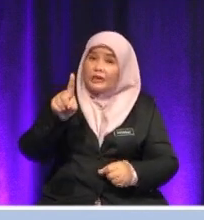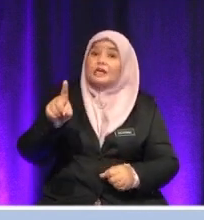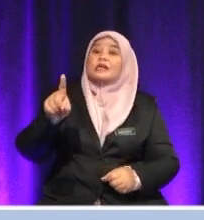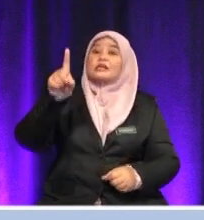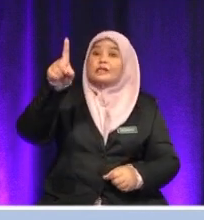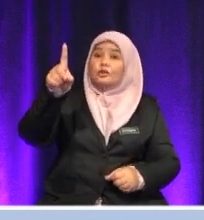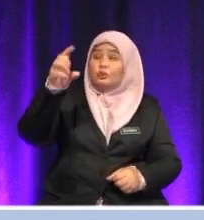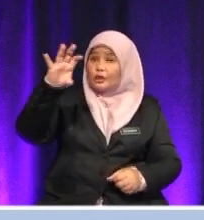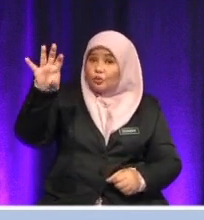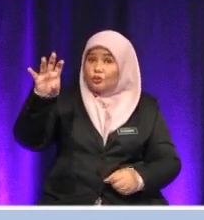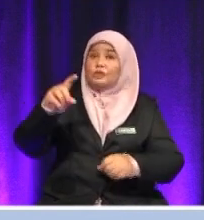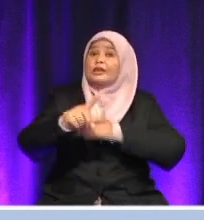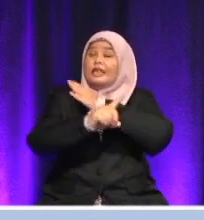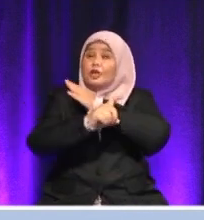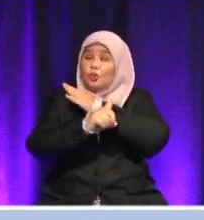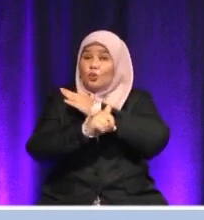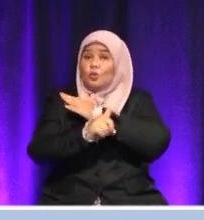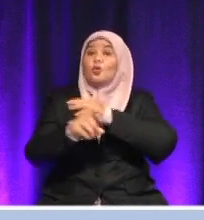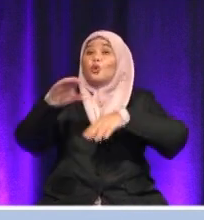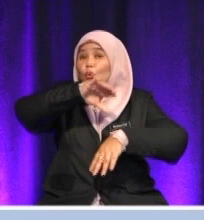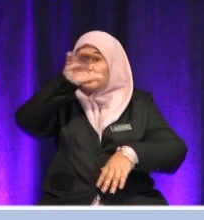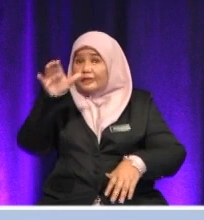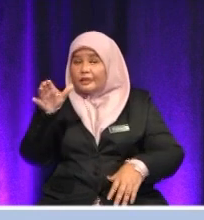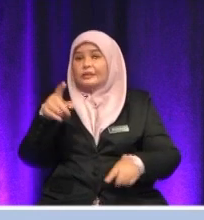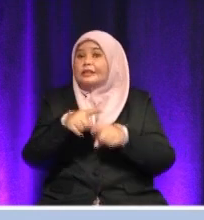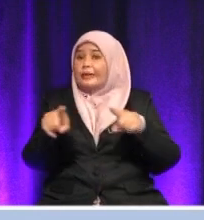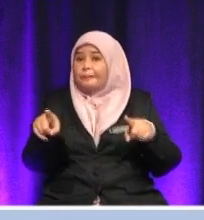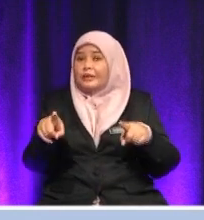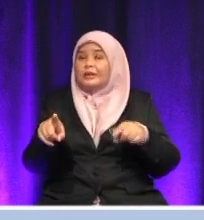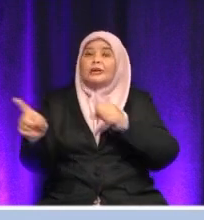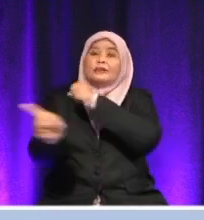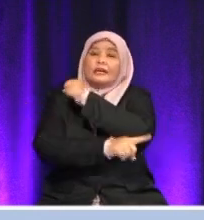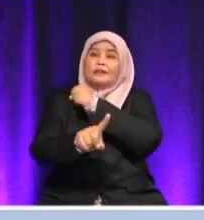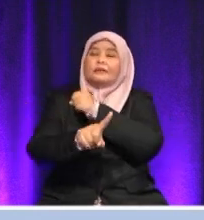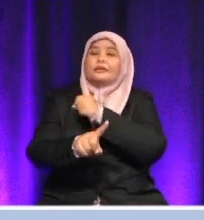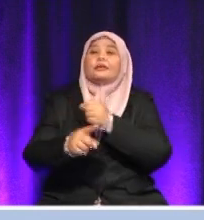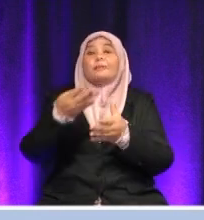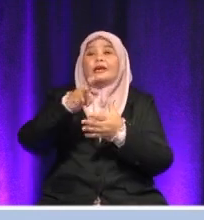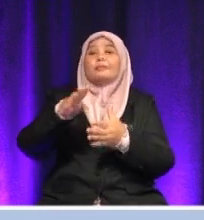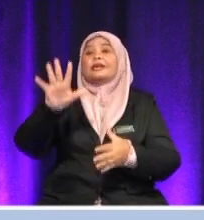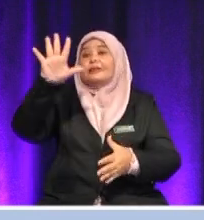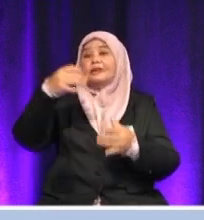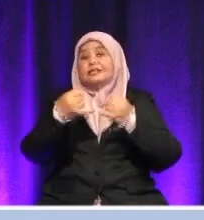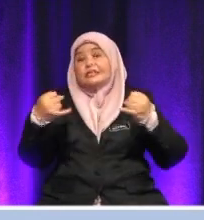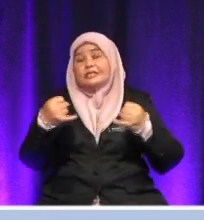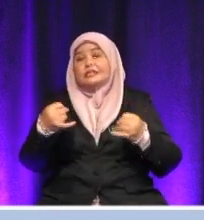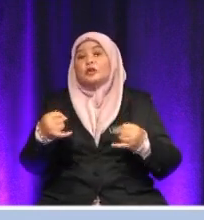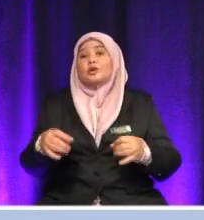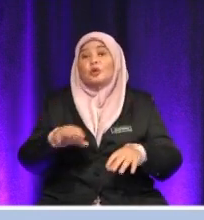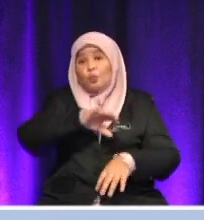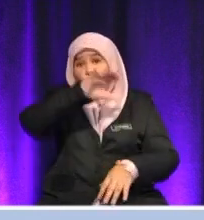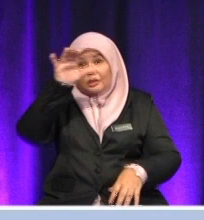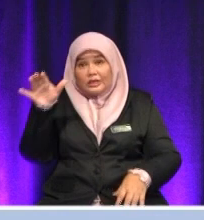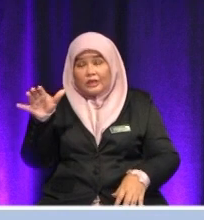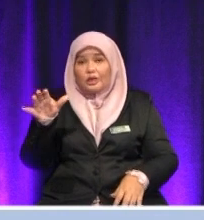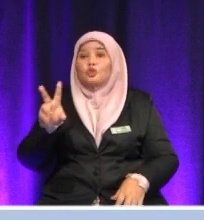ekor unta. Nilai 100 ekor unta. Tetapi yang ini dibagi kepada 5 jenis. Okey, 5 jenis unta.